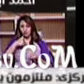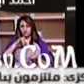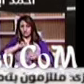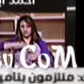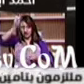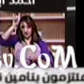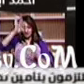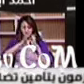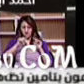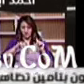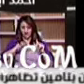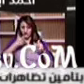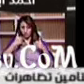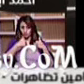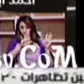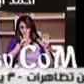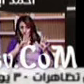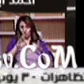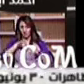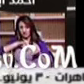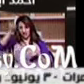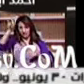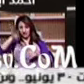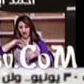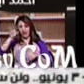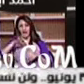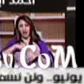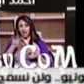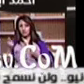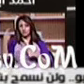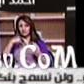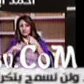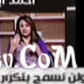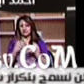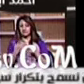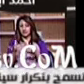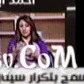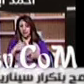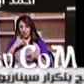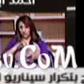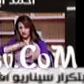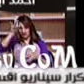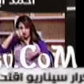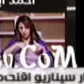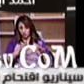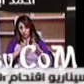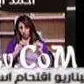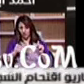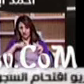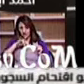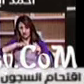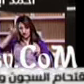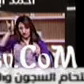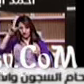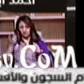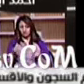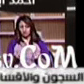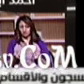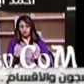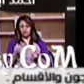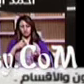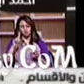مشيت انا كل ما املك حطيته في مصر فانا مش همشي ومش همشي حتى لو كان عندي حاجه بره مش همشي فانا بقول لهم انتوا يقسوا